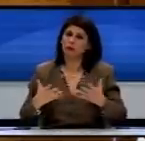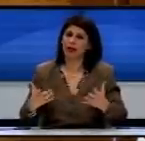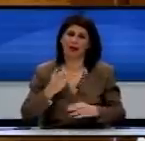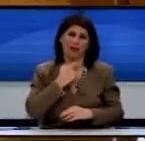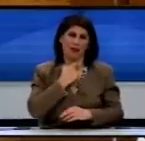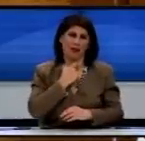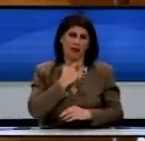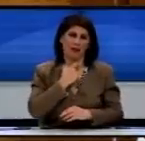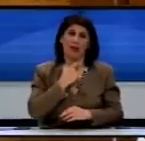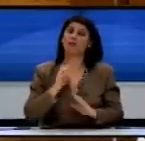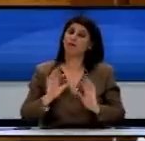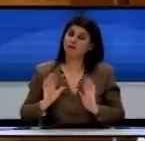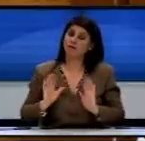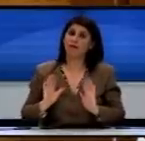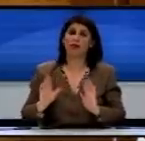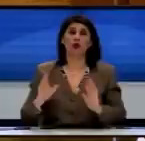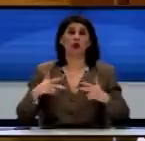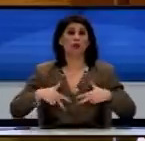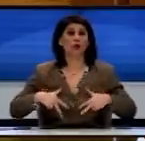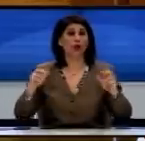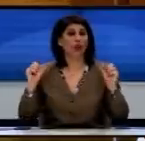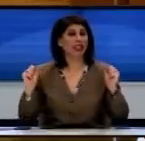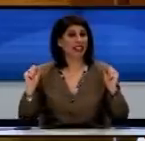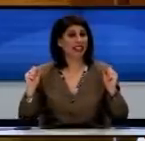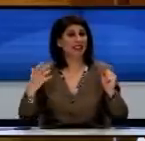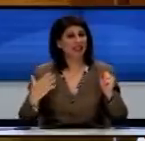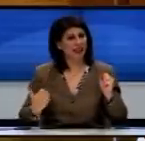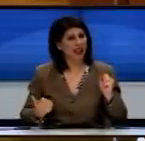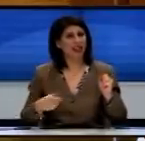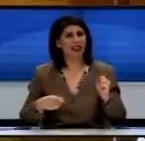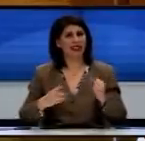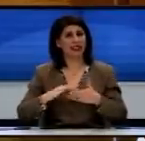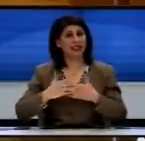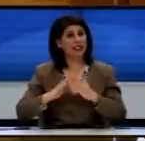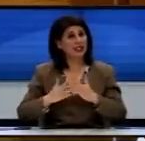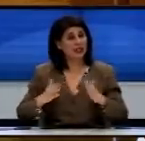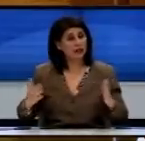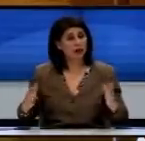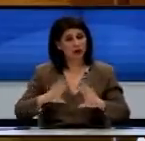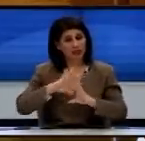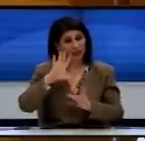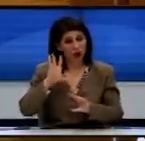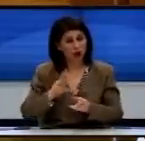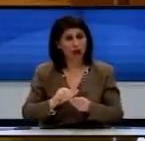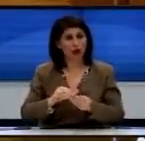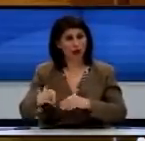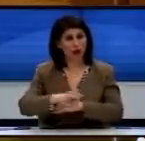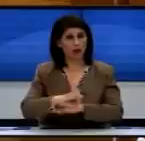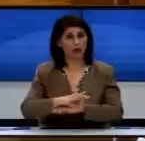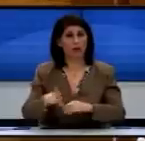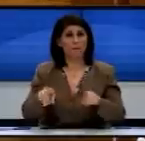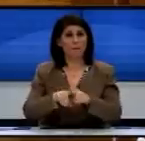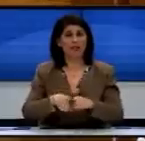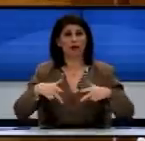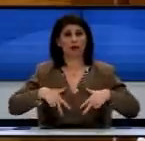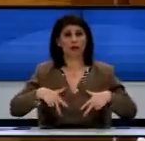μεγαλύτερη ανάγκη, και προφανώς το Υπουργείο Υγείας έχει ξεδιπλώσει ένα συνολικό σχέδιο σε συνεργασία με το